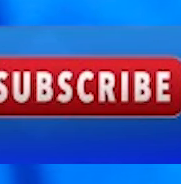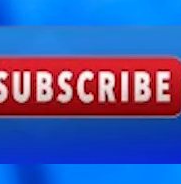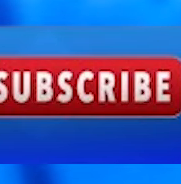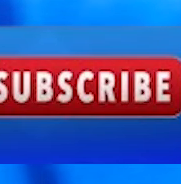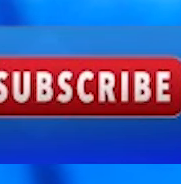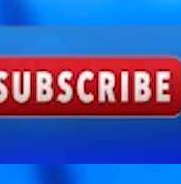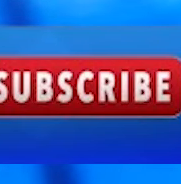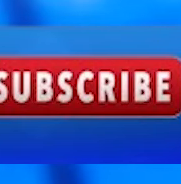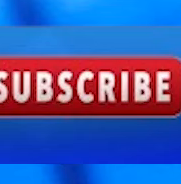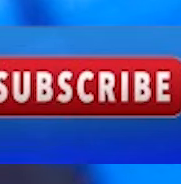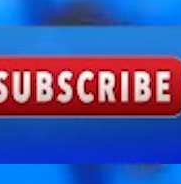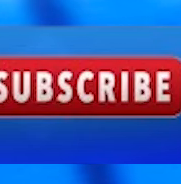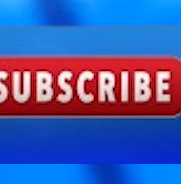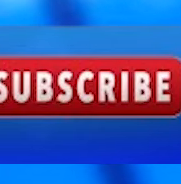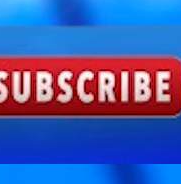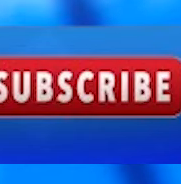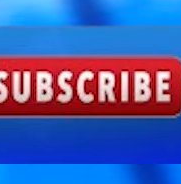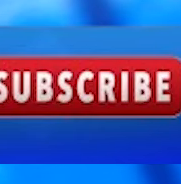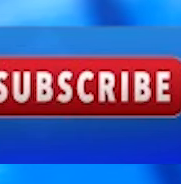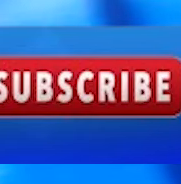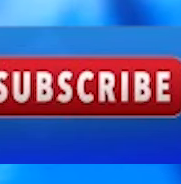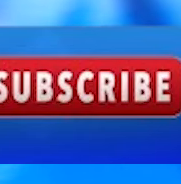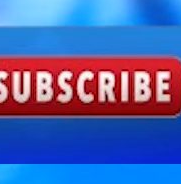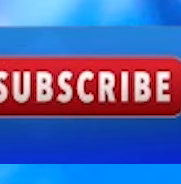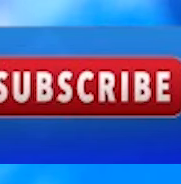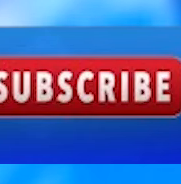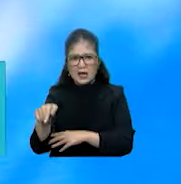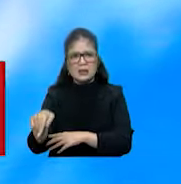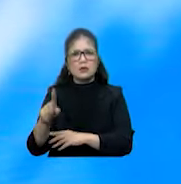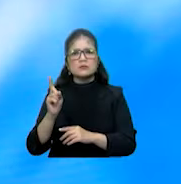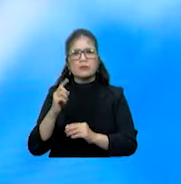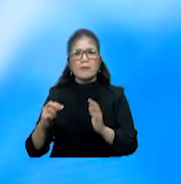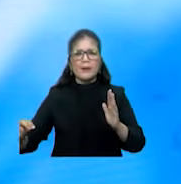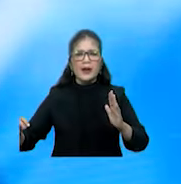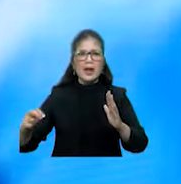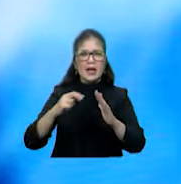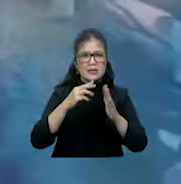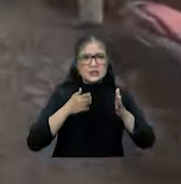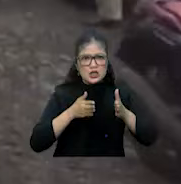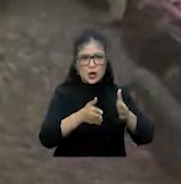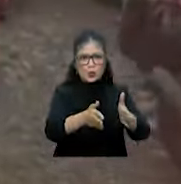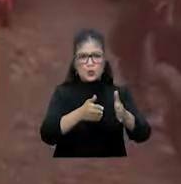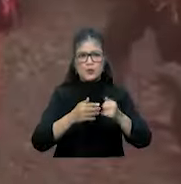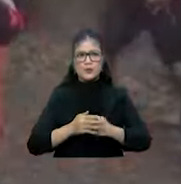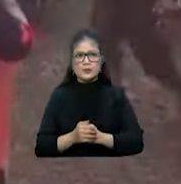makam keramat tersesat karena naik melalui jalur pendakian ilegal.